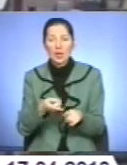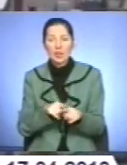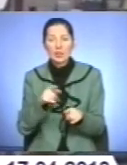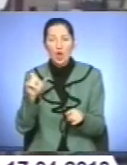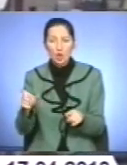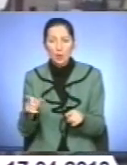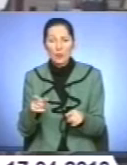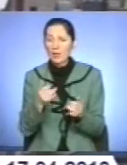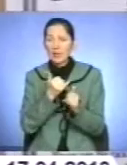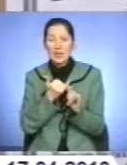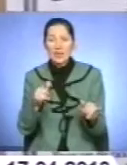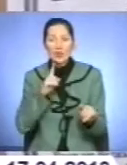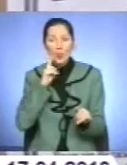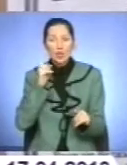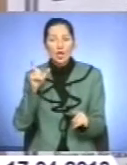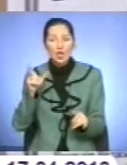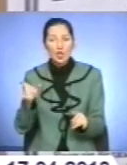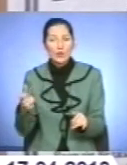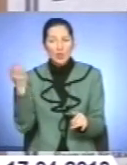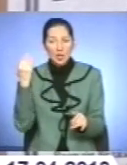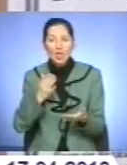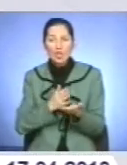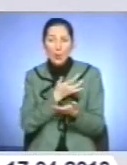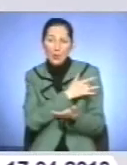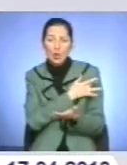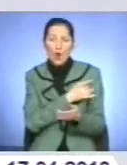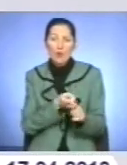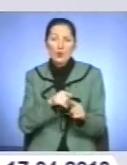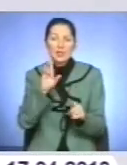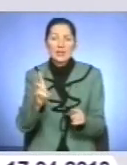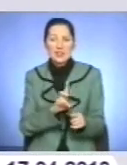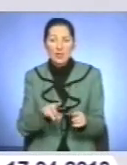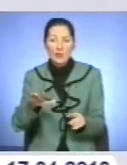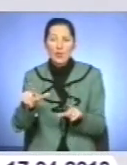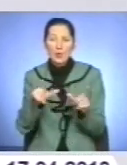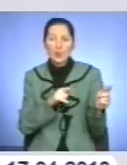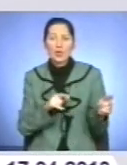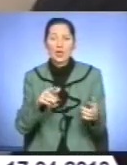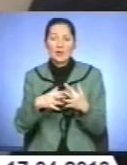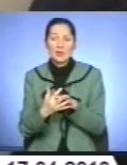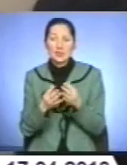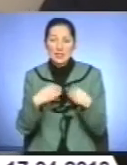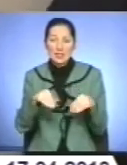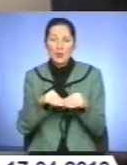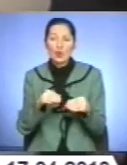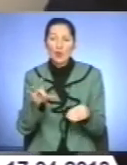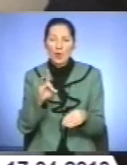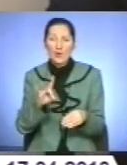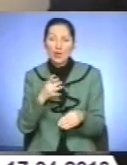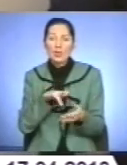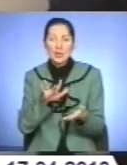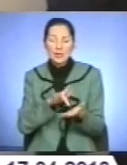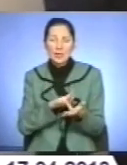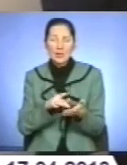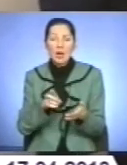але молодий чоловік раніше прислуговував у цій же церкві. Відколи з родиною переїхав до райцентру, у його біографії чимало змінилося.